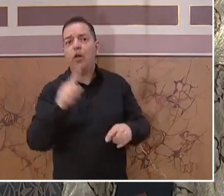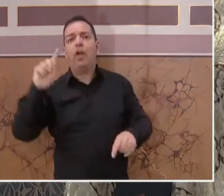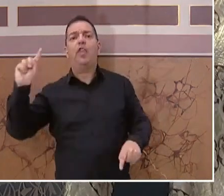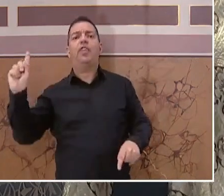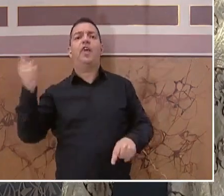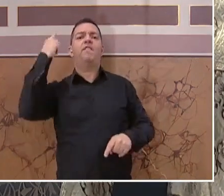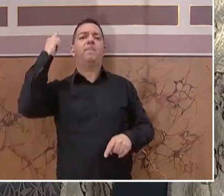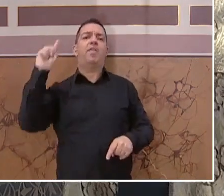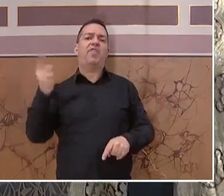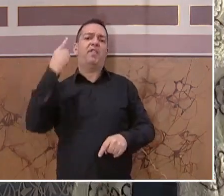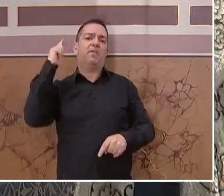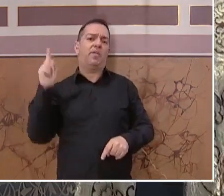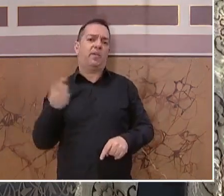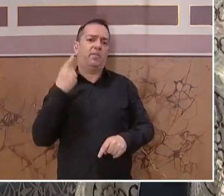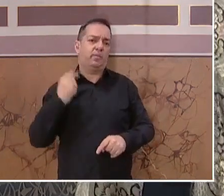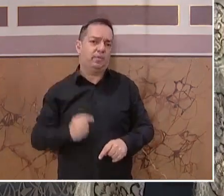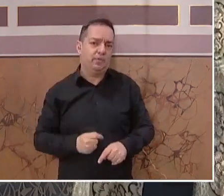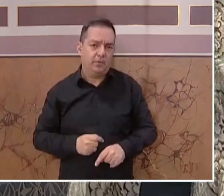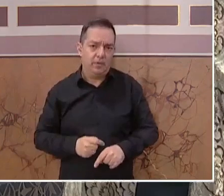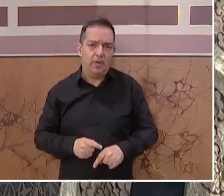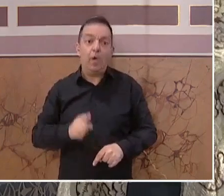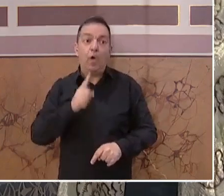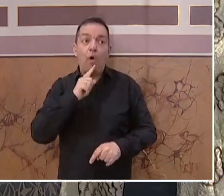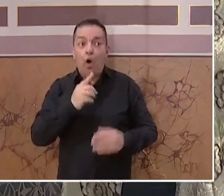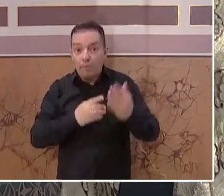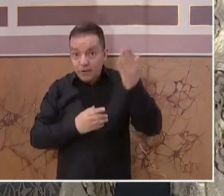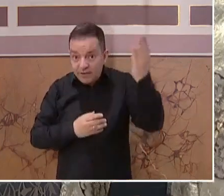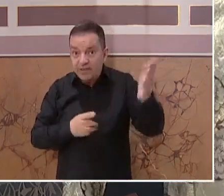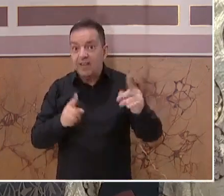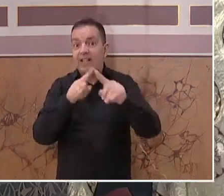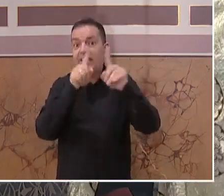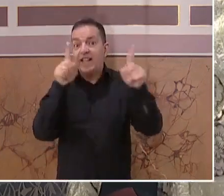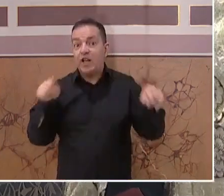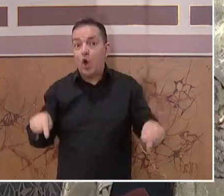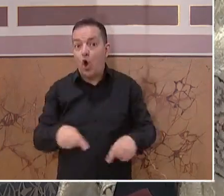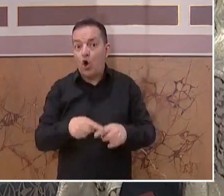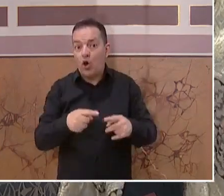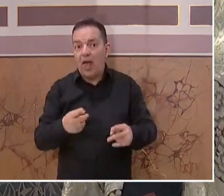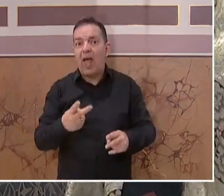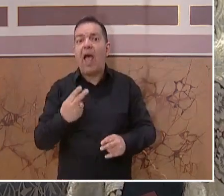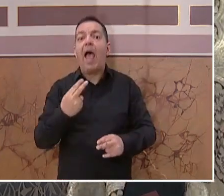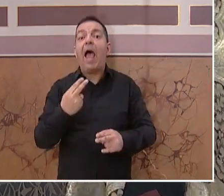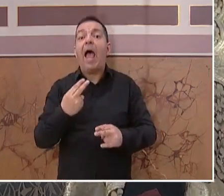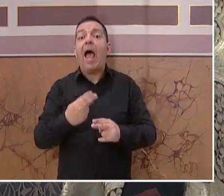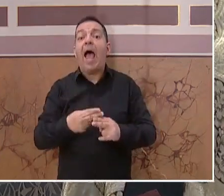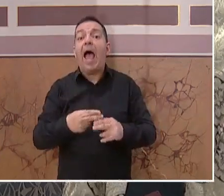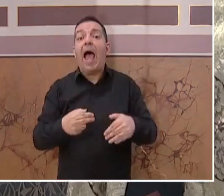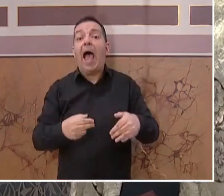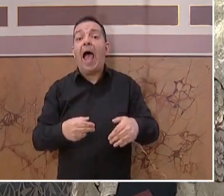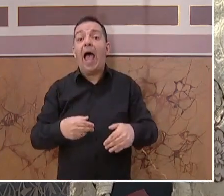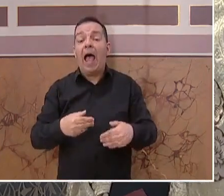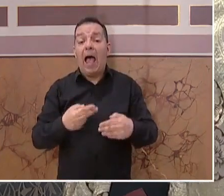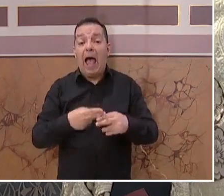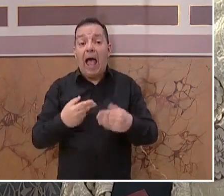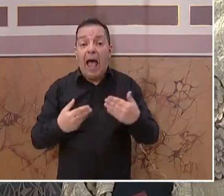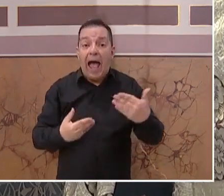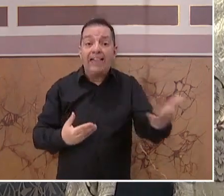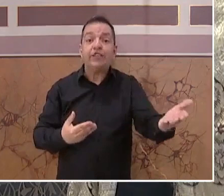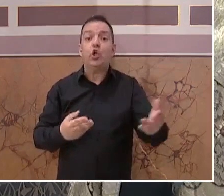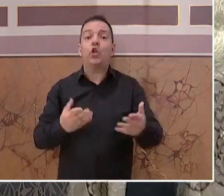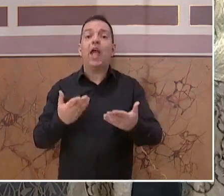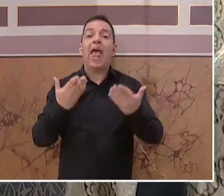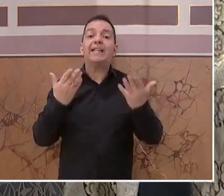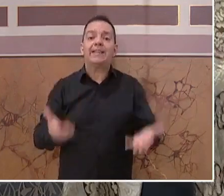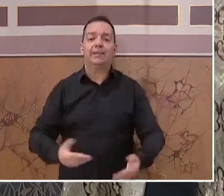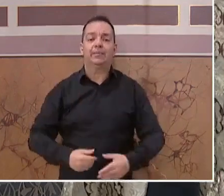θαυματουργή, όπως η προκειμένη εικόνα του Άξιον Εστί.